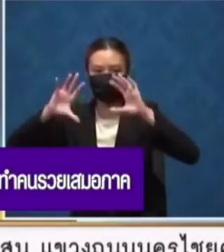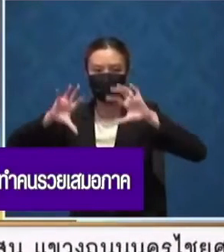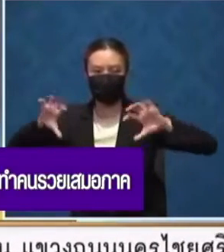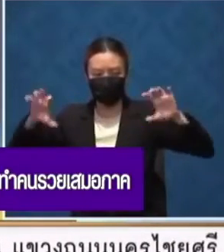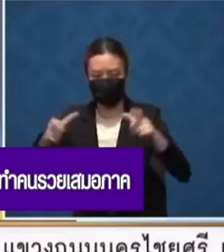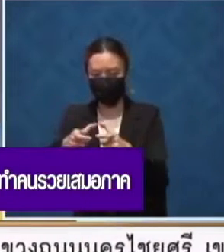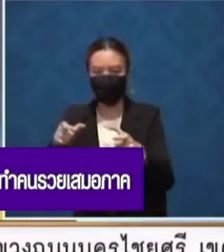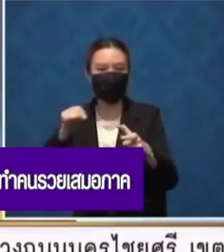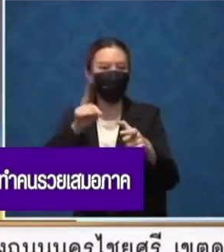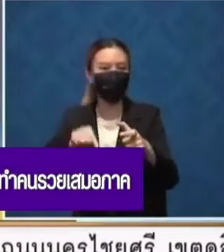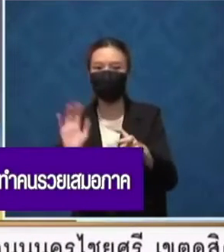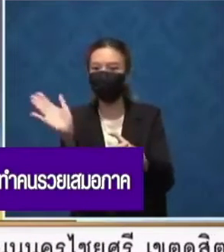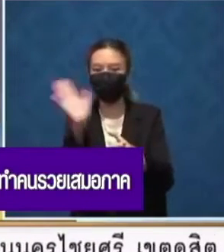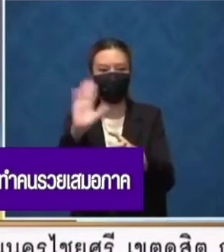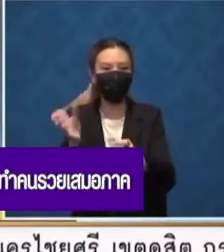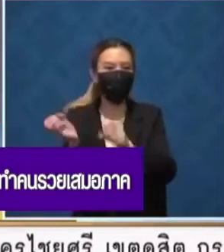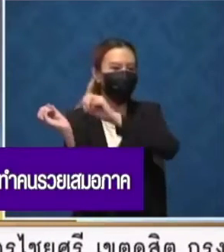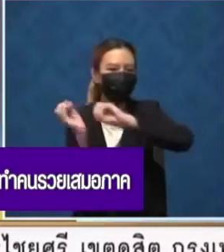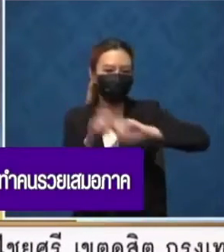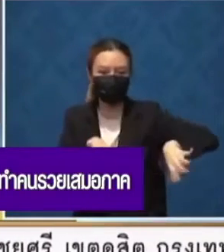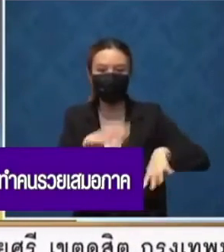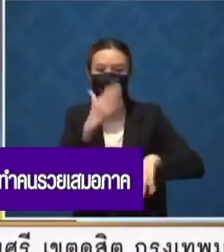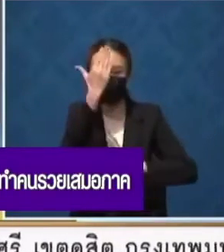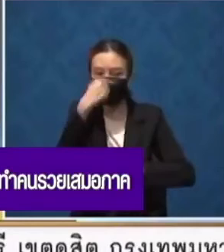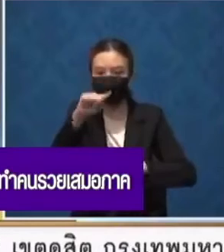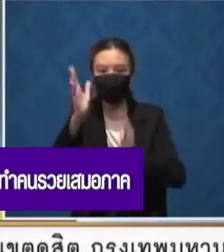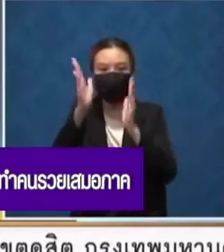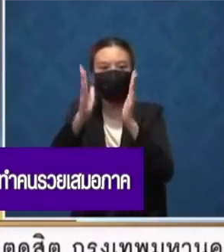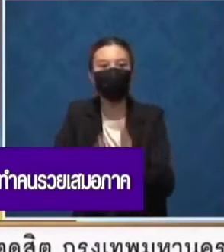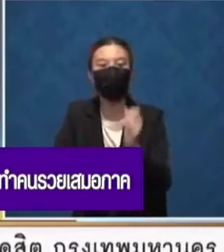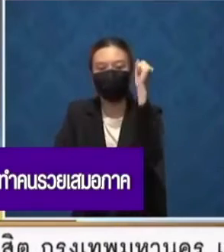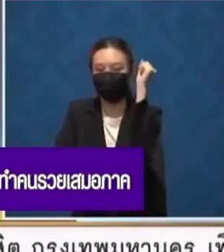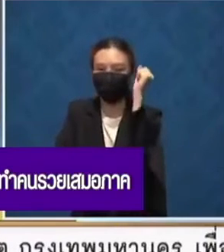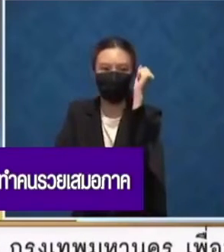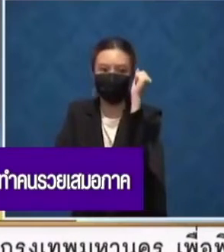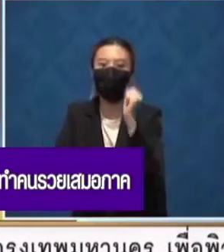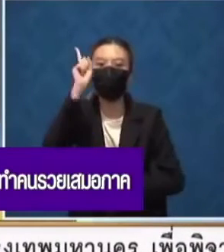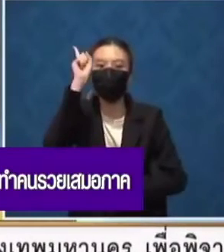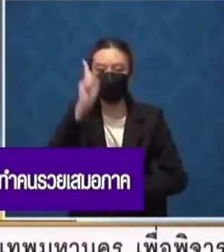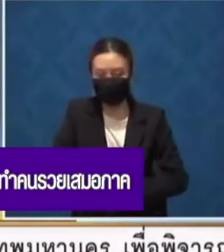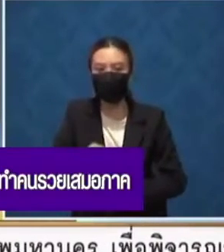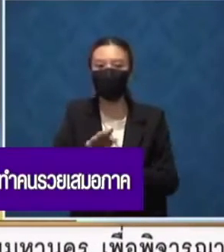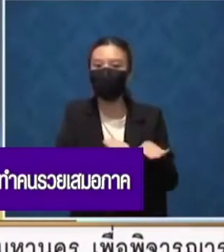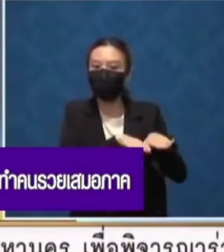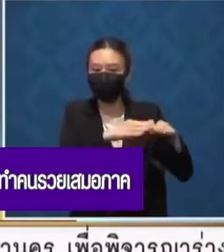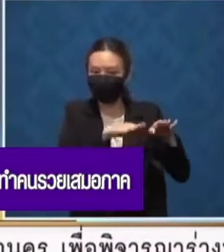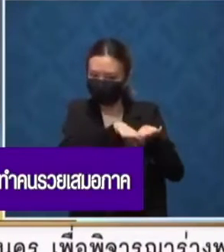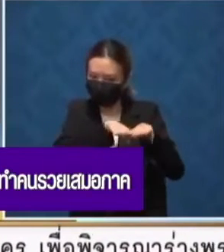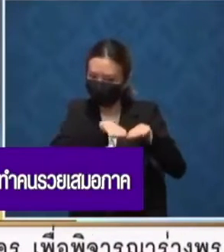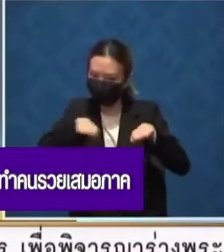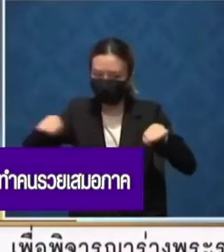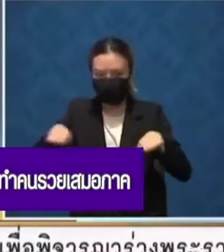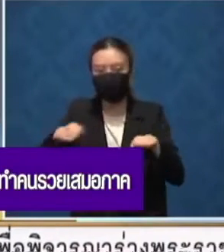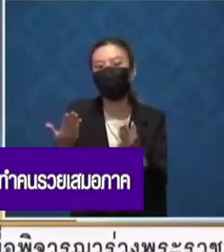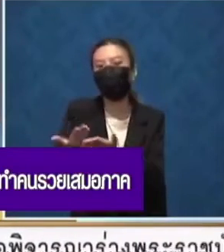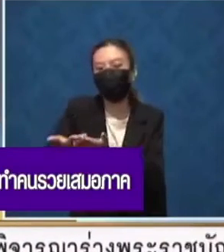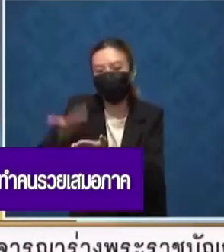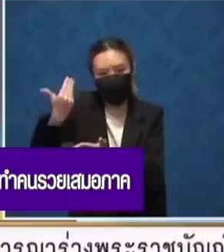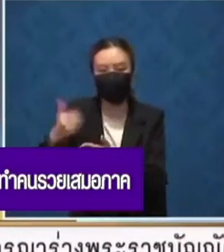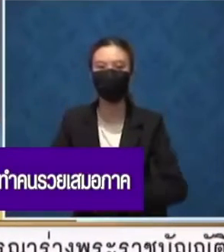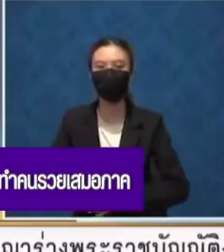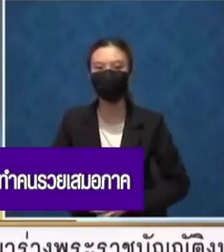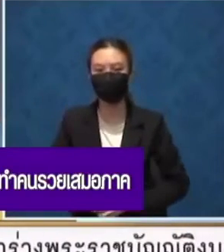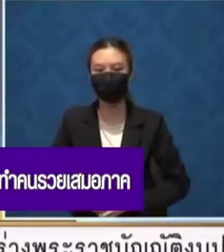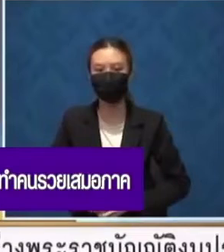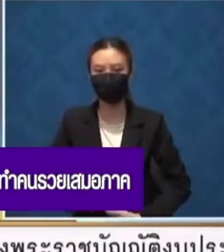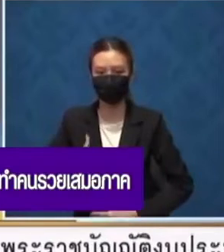จนมันเพิ่มขึ้นคือไปวัดแค่ว่าอ๋อนี่ไงไม่มีประสิทธิภาพเพราะว่าคนจนเพิ่มขึ้นคนใช้บัตรเนี้ยเพิ่มม